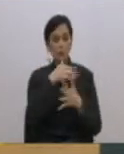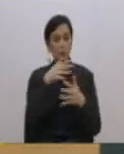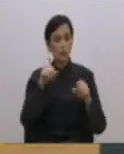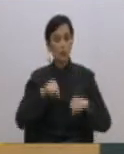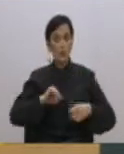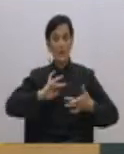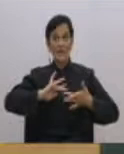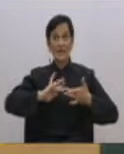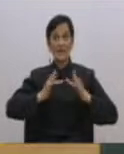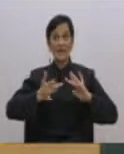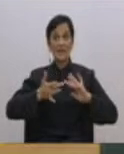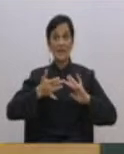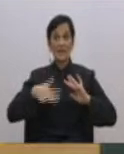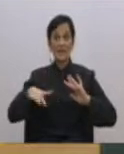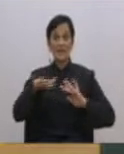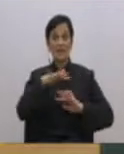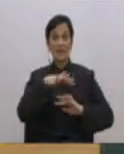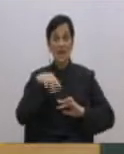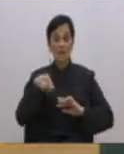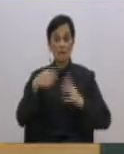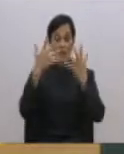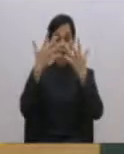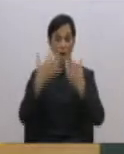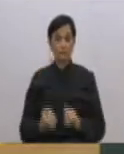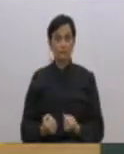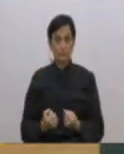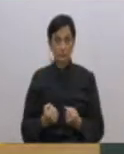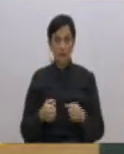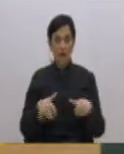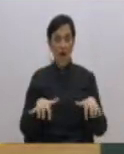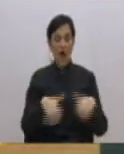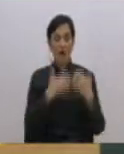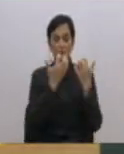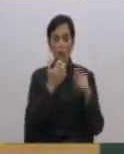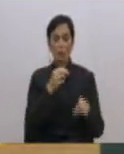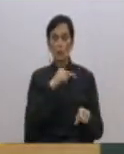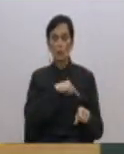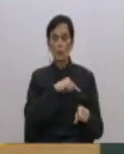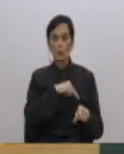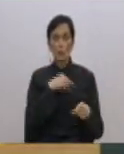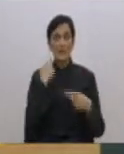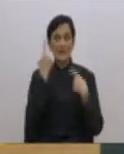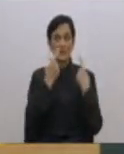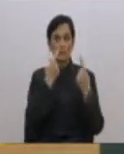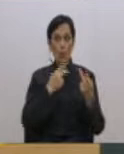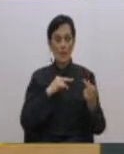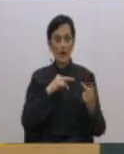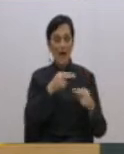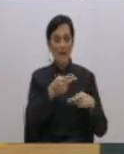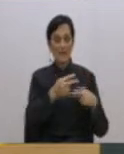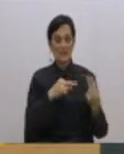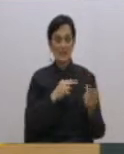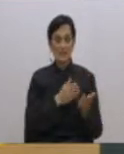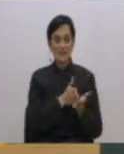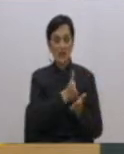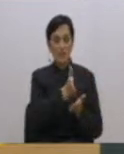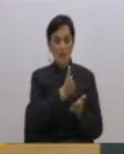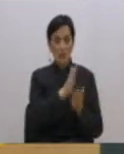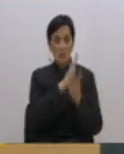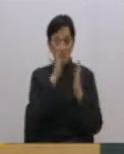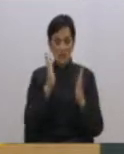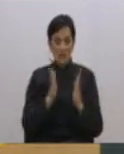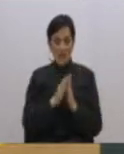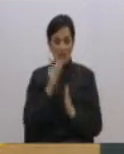ინტერნეტის ქვეყანაში გათიშვის შემთხვევაში ეს ავტონომიურ რეჟიმში მუშაობს და ეს ინფორმაცია ერთმანეთში გაიცვლება. აი ეს არის მთელი